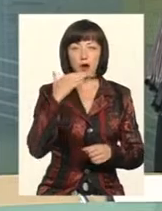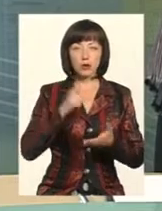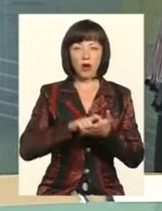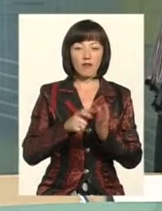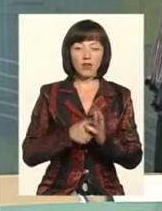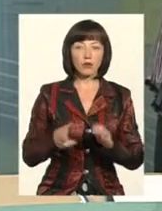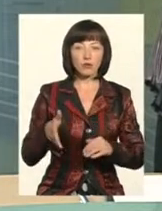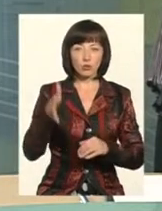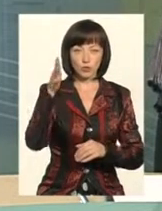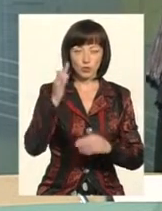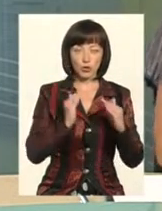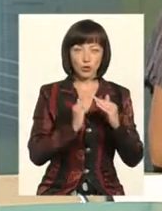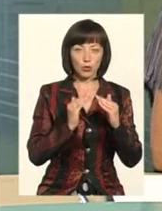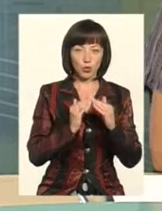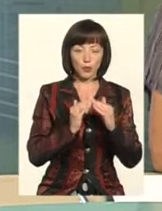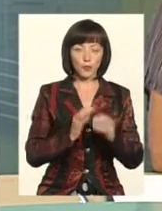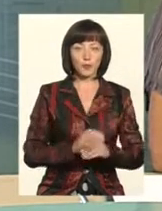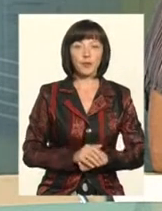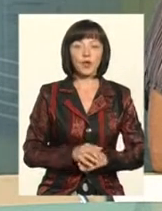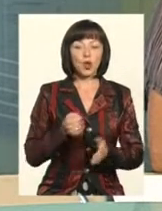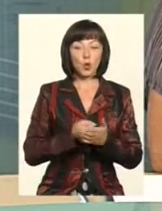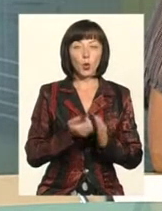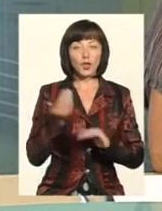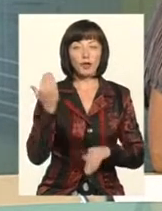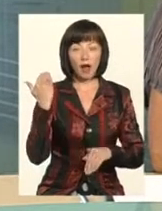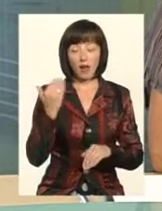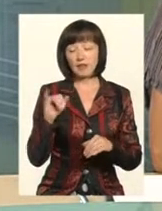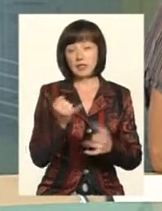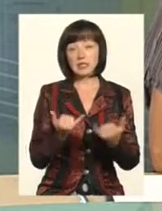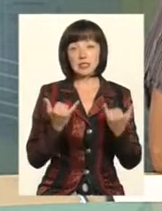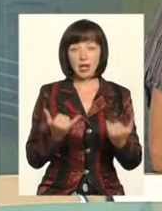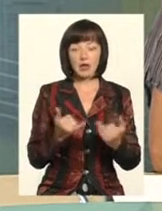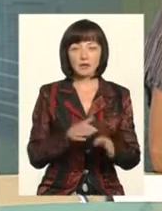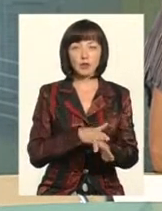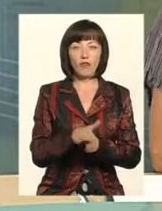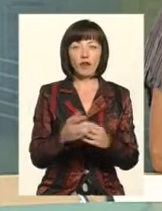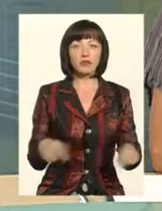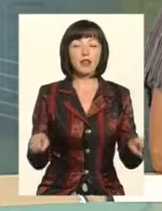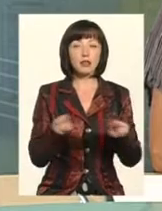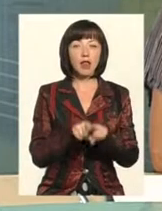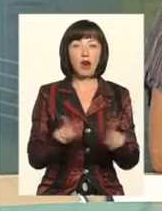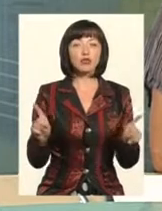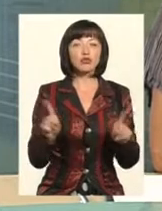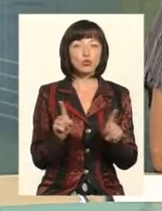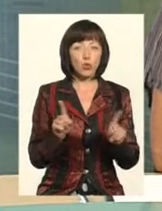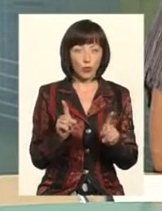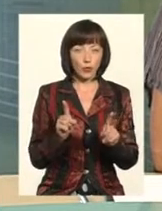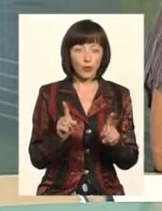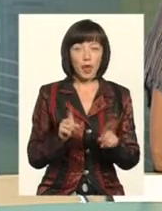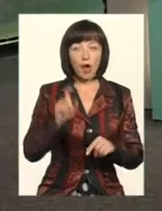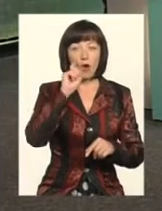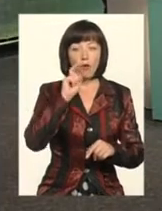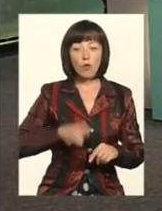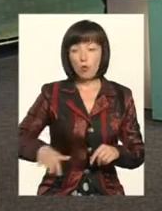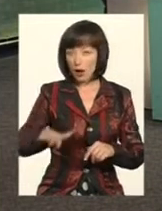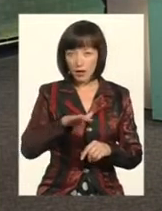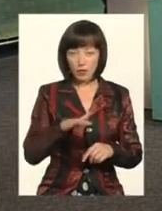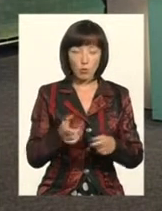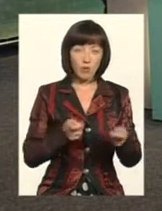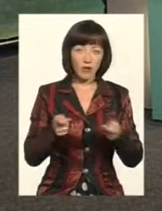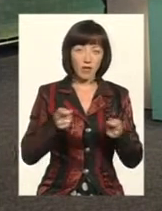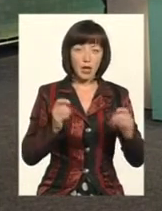багатоквартирному житловому будинку. Донедавна, та й, власне, зараз відбувається таким чином, що в Україні